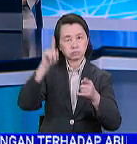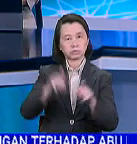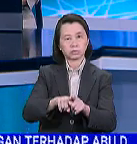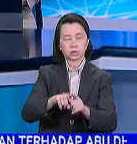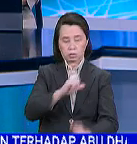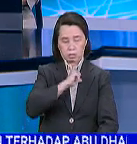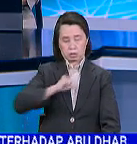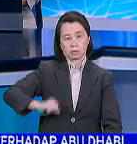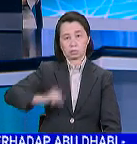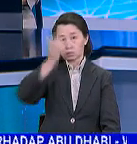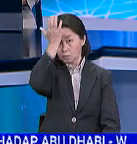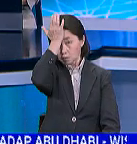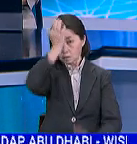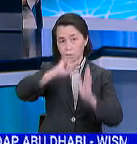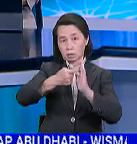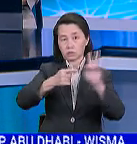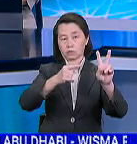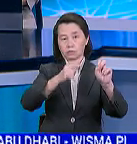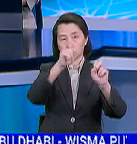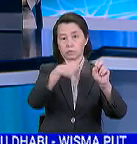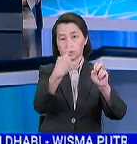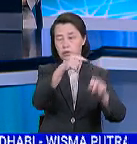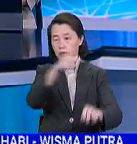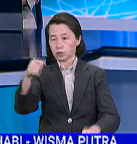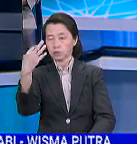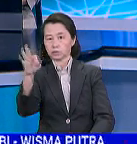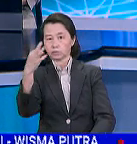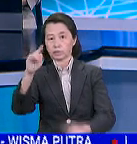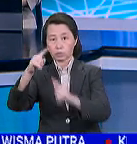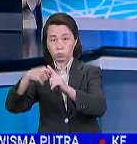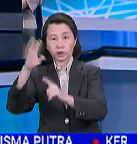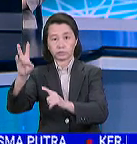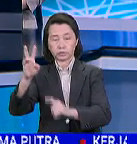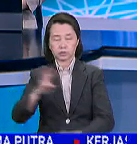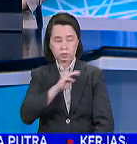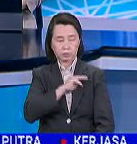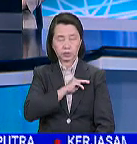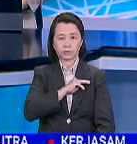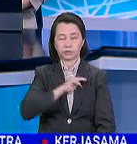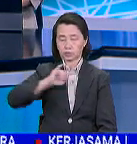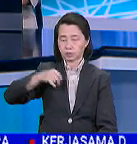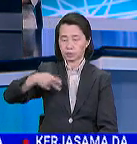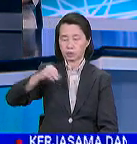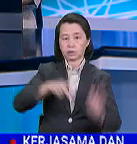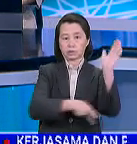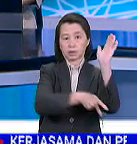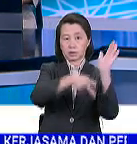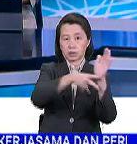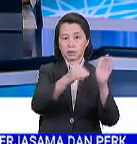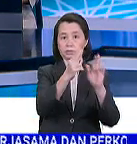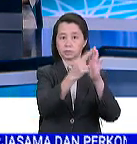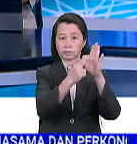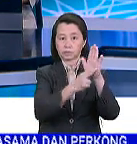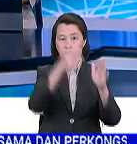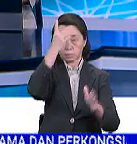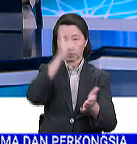di-Pertuan Agong berkuat kuasa 20 Januari hingga 19 Julai. Menteri di Jabatan Perdana Menteri, Parlimen dan Undang-Undang